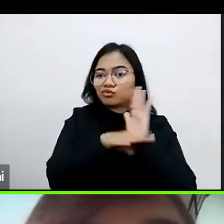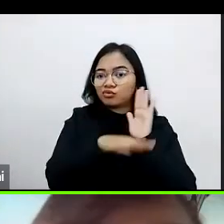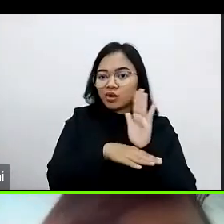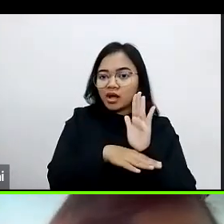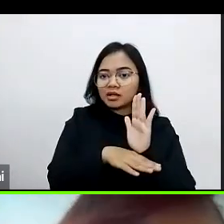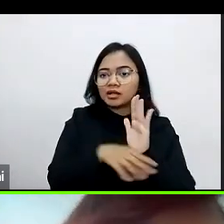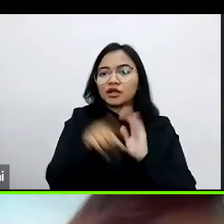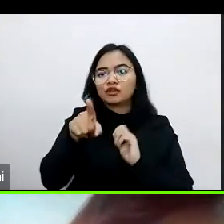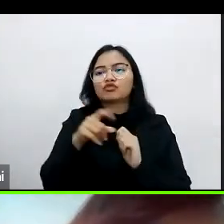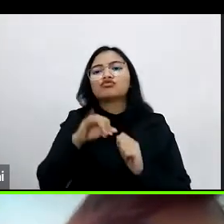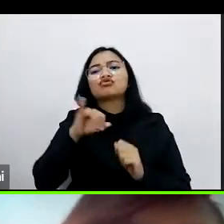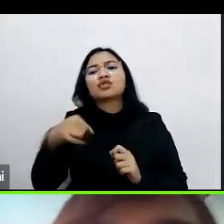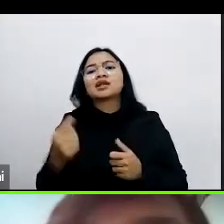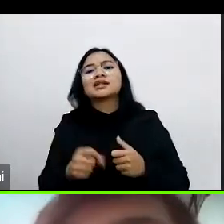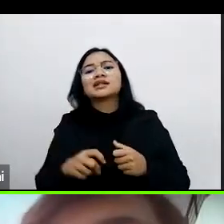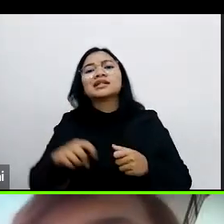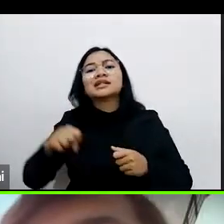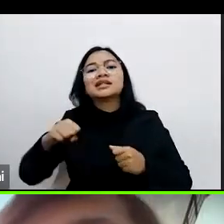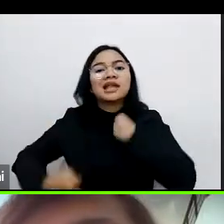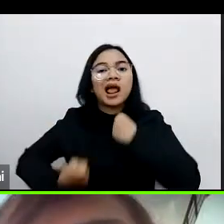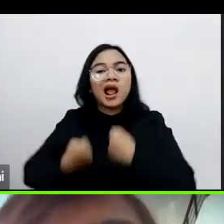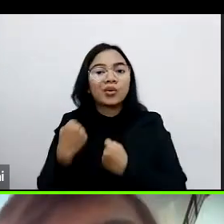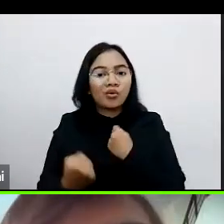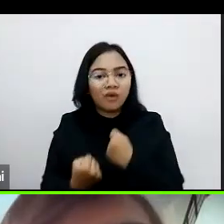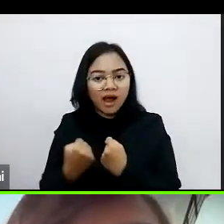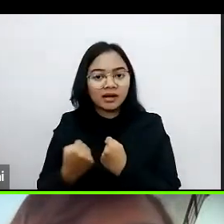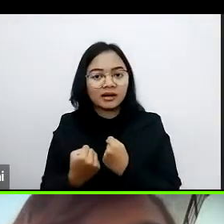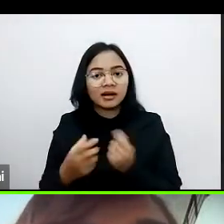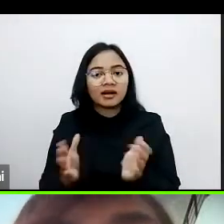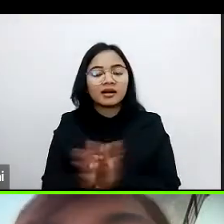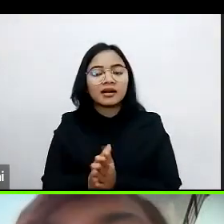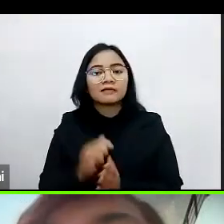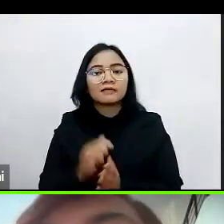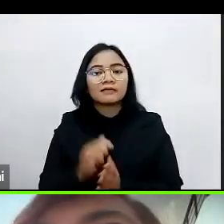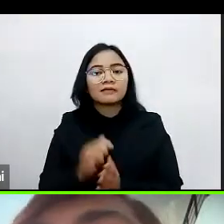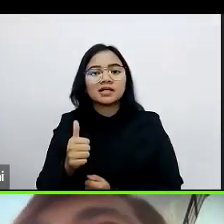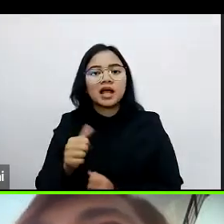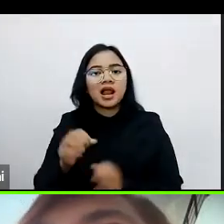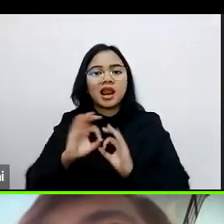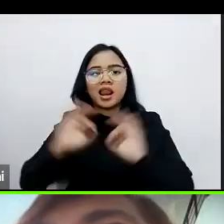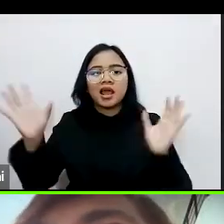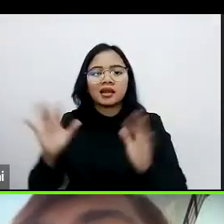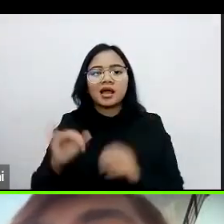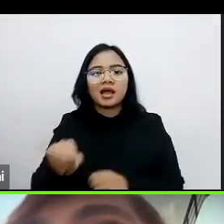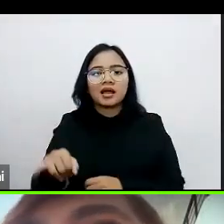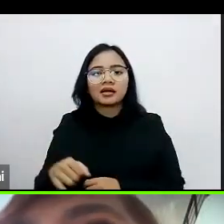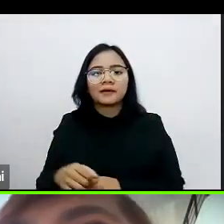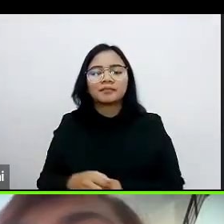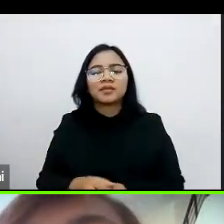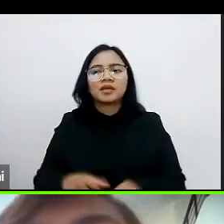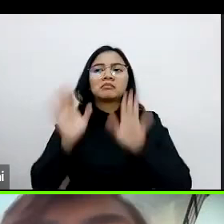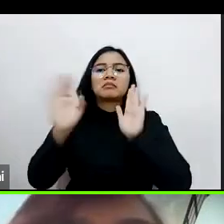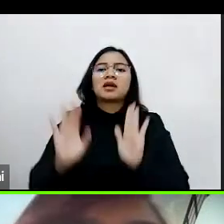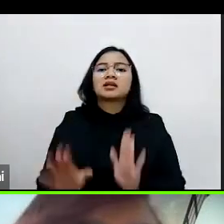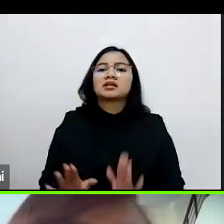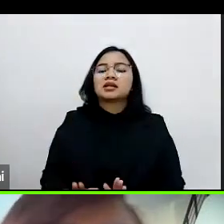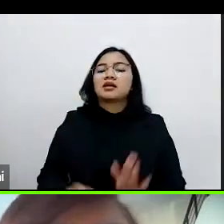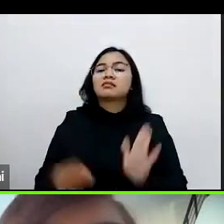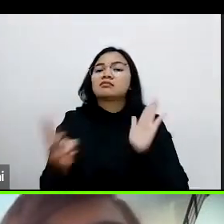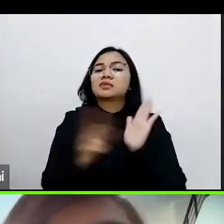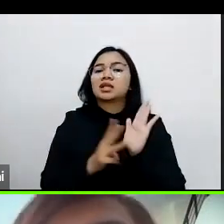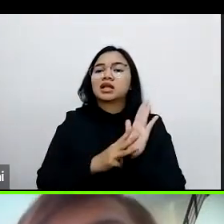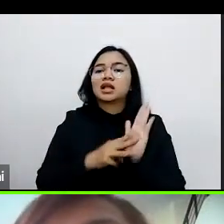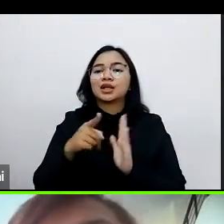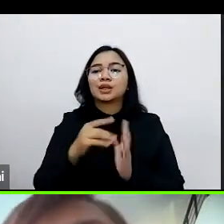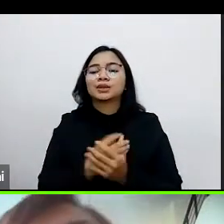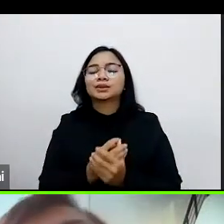apa dijalankan, itu kan kemudian bisa apa hal yang lain lagi gitu. Jadi ada banyak kasus pada akhirnya itu ya di